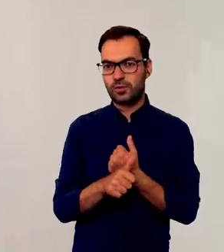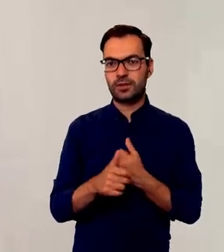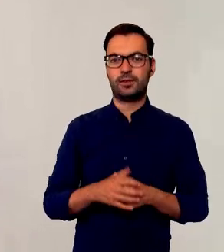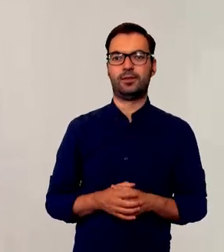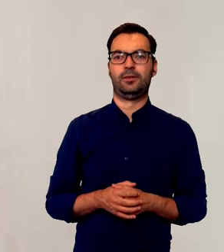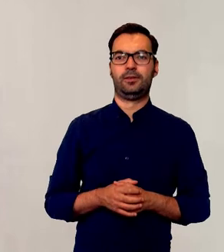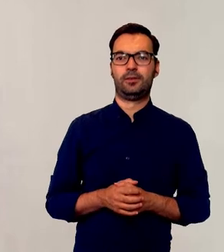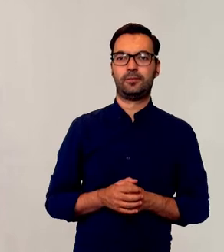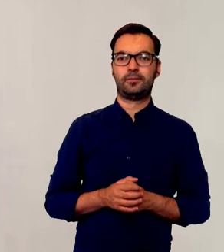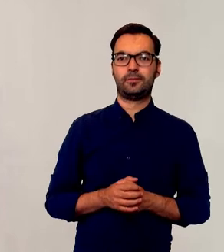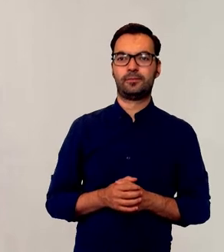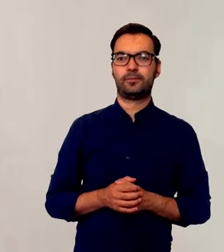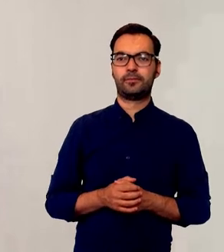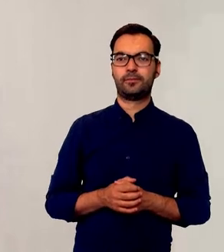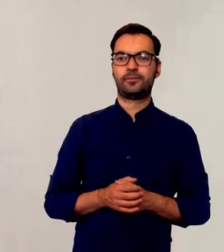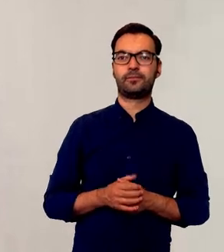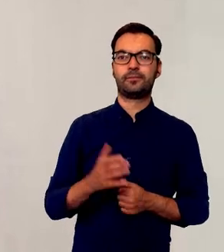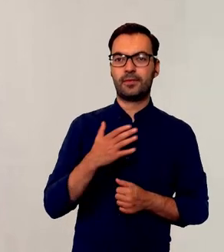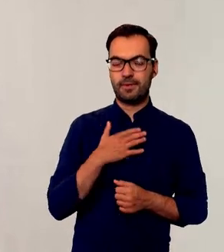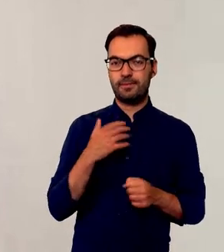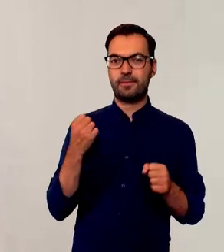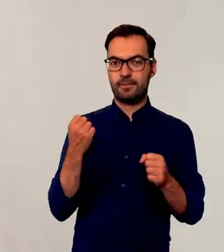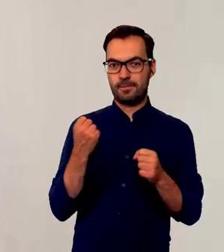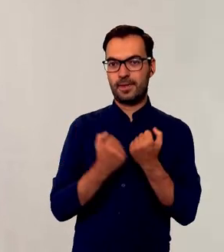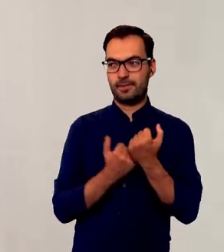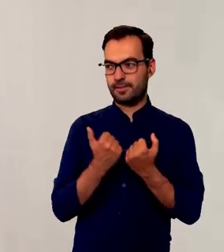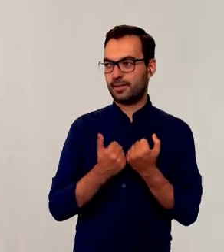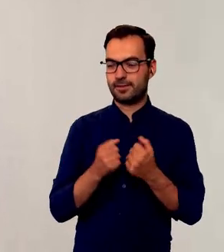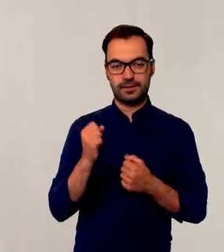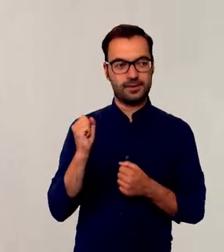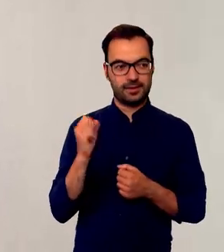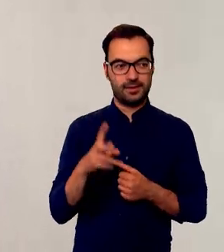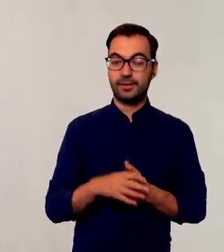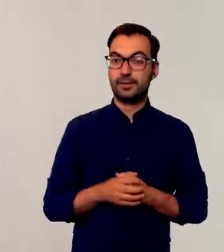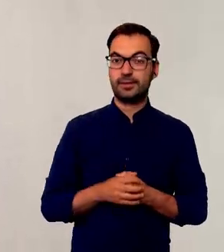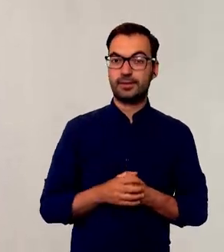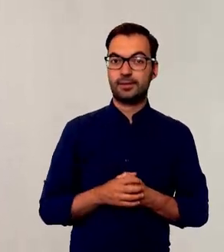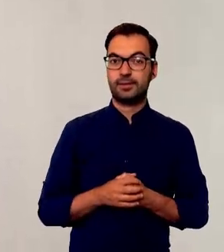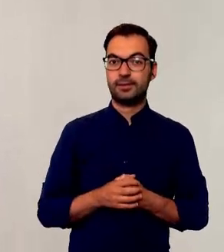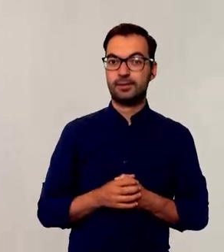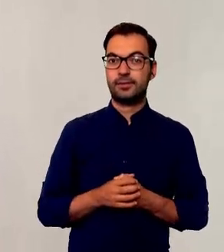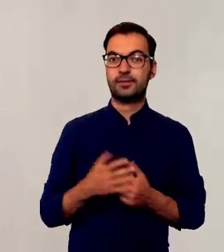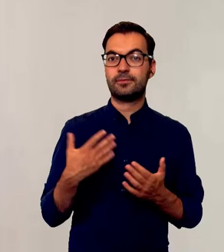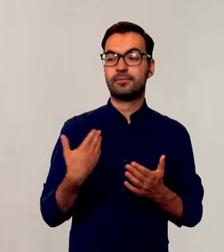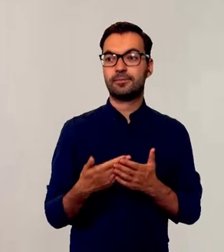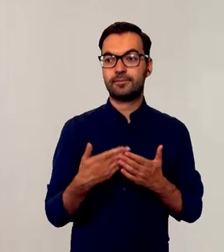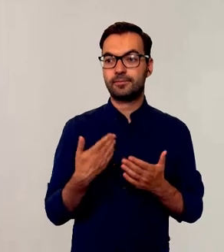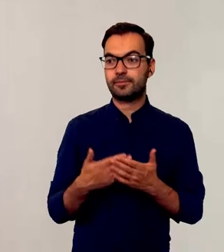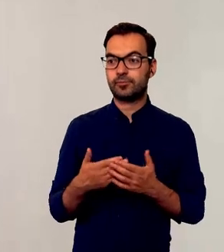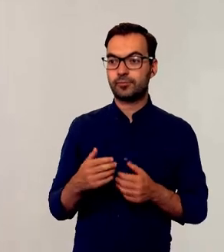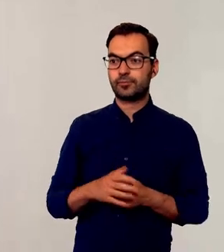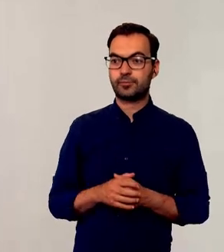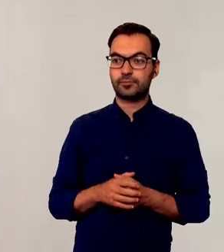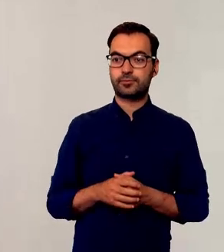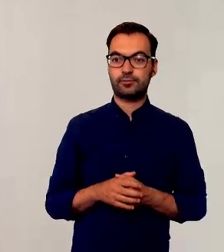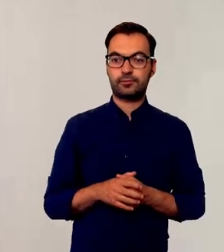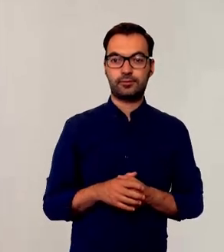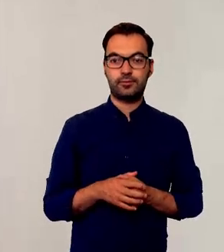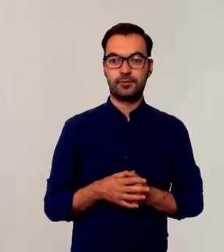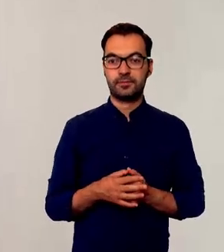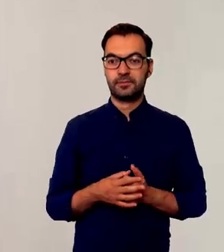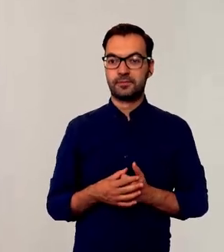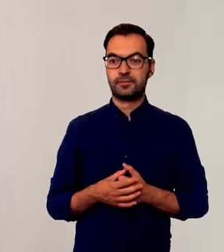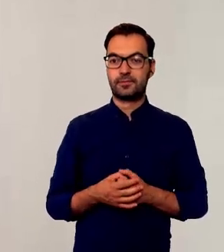udowodnione, na które, ja to zawsze mówię, mam twarde papiery. W związku z tym, tak, w związku z tym,